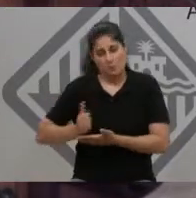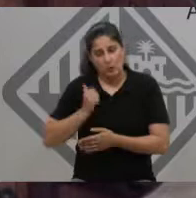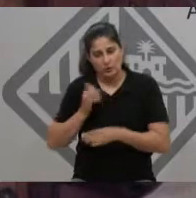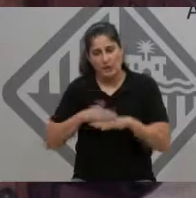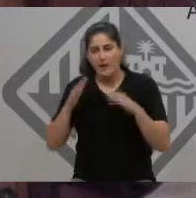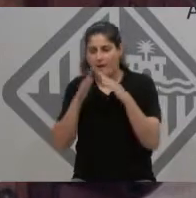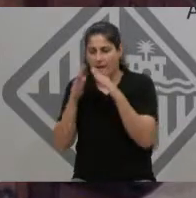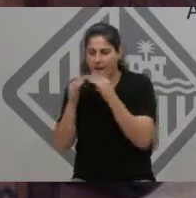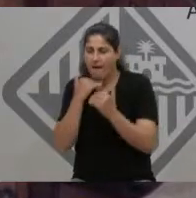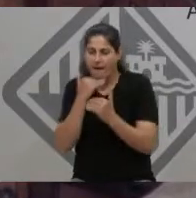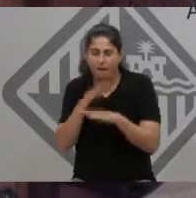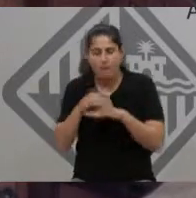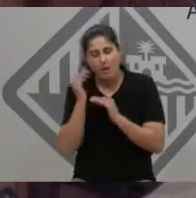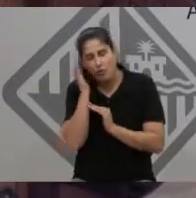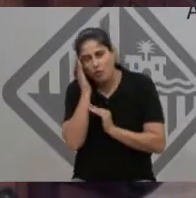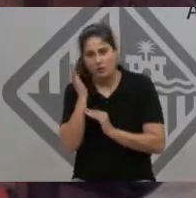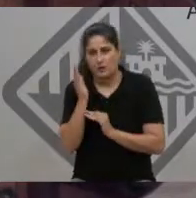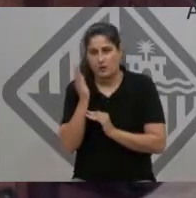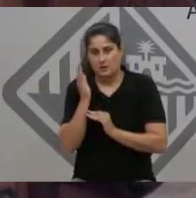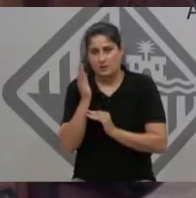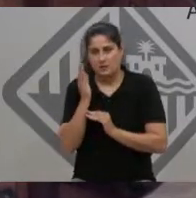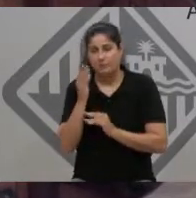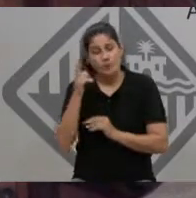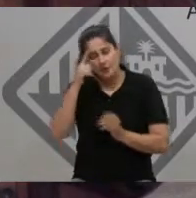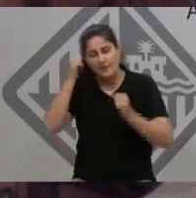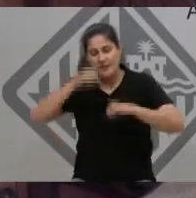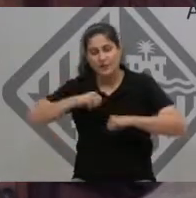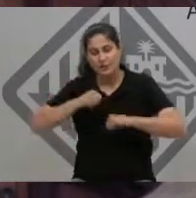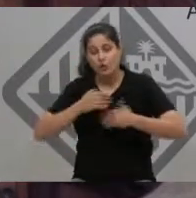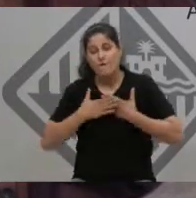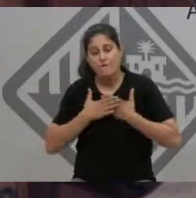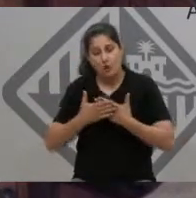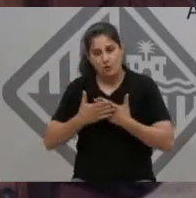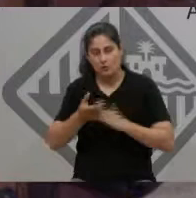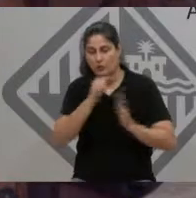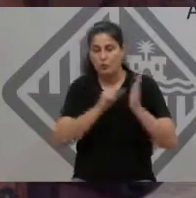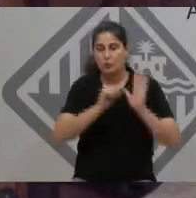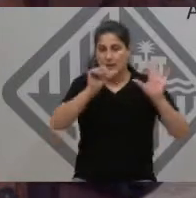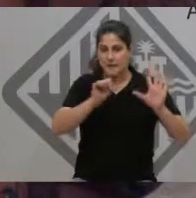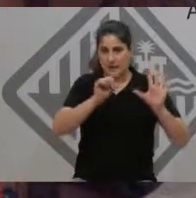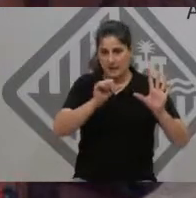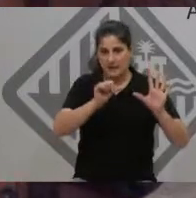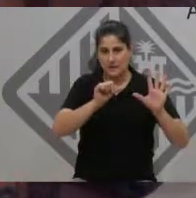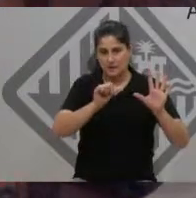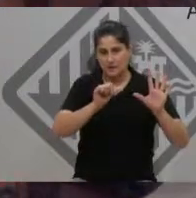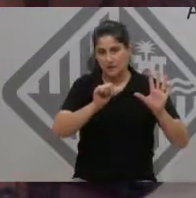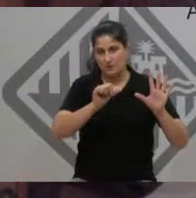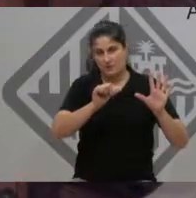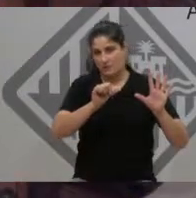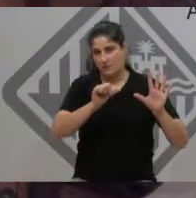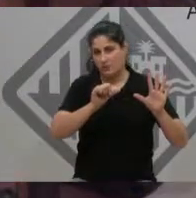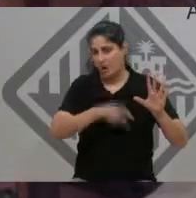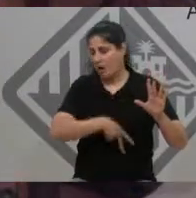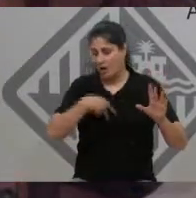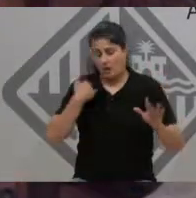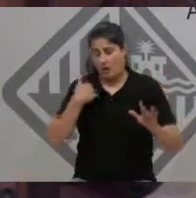allotjament. És una decisió voluntària. A la sisena votarem que no, perquè a nivell general ja hi ha una